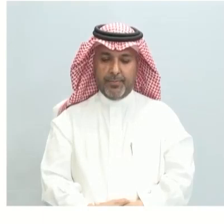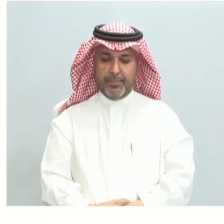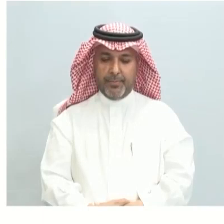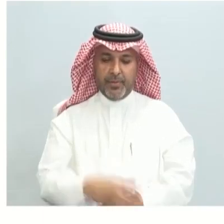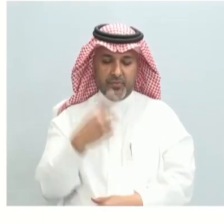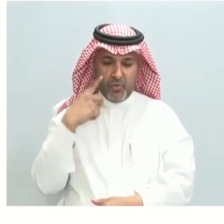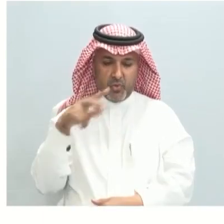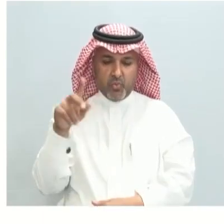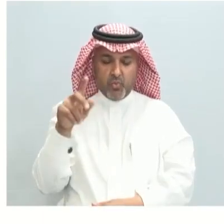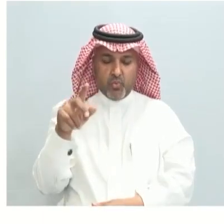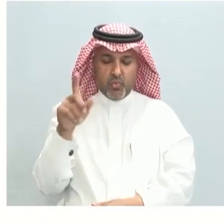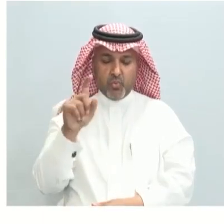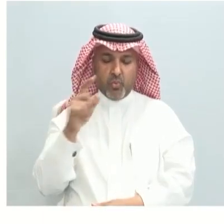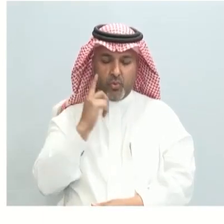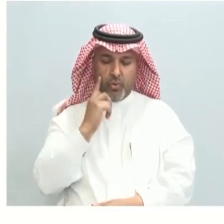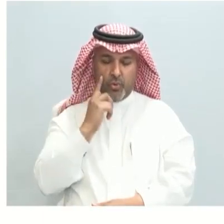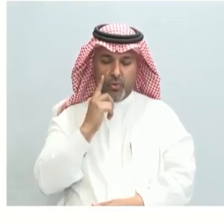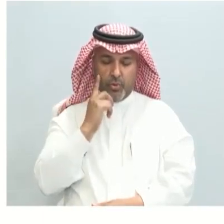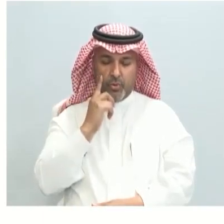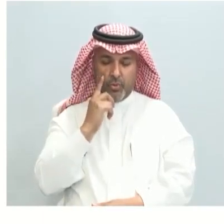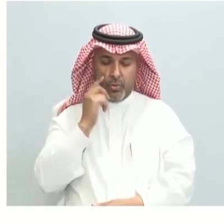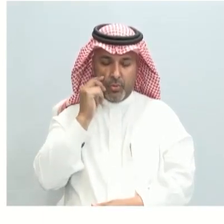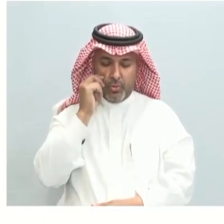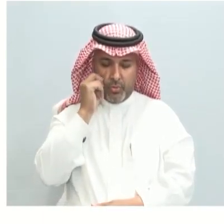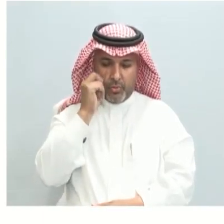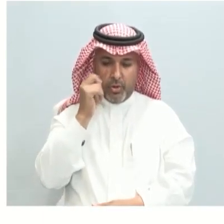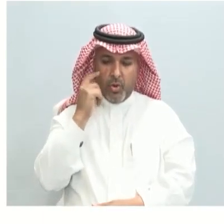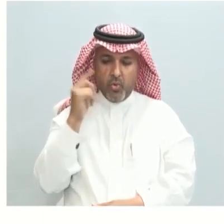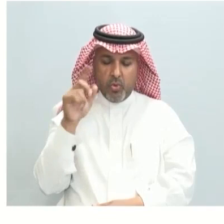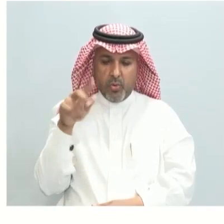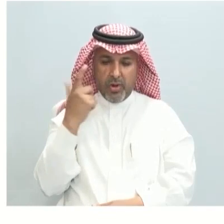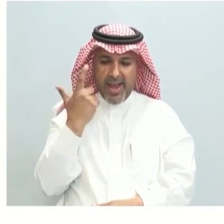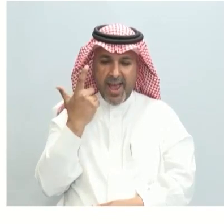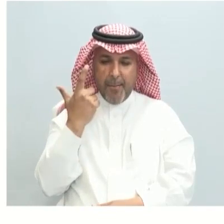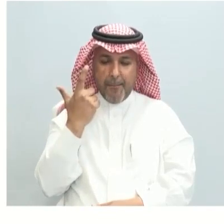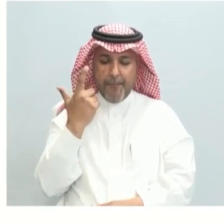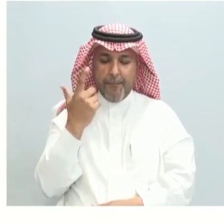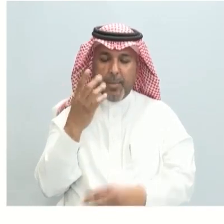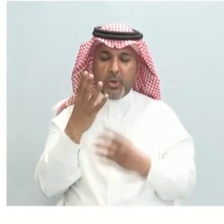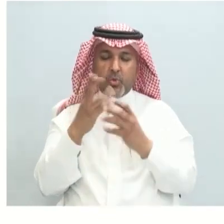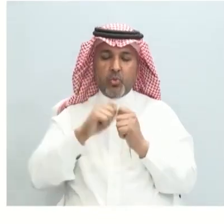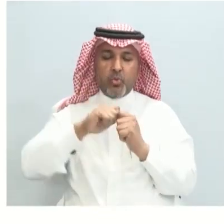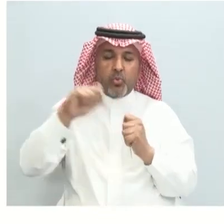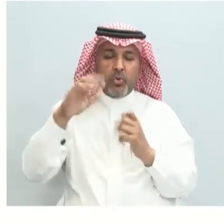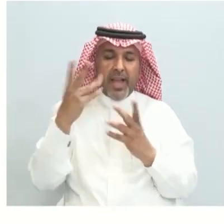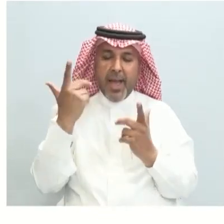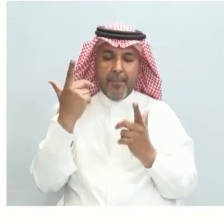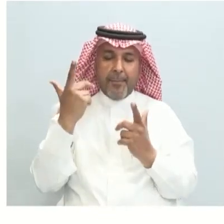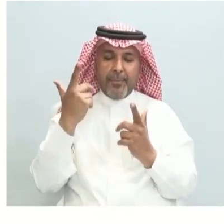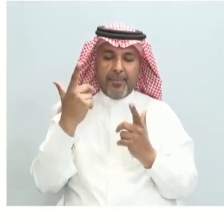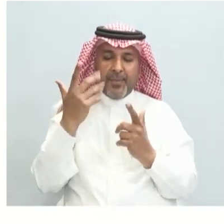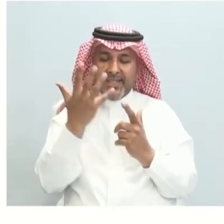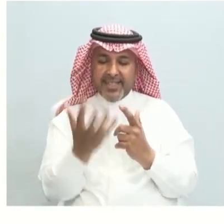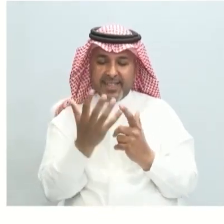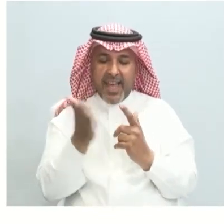هالسؤال هذا, قالك أوجد طول الدورة, شوف ما يقولك أوجد السعة هنا في دالة التان, يقولك بس أوجد طول الدورة لأنه يعرف أنه لا